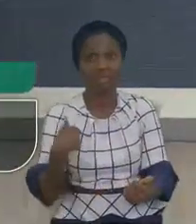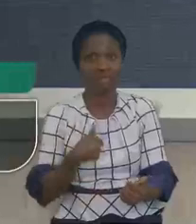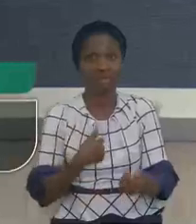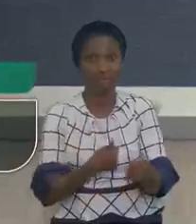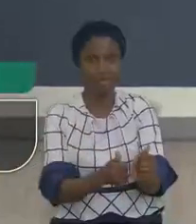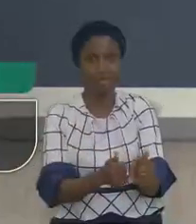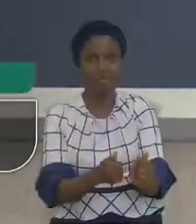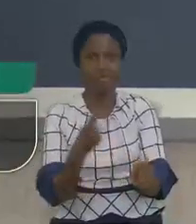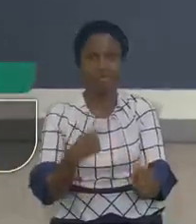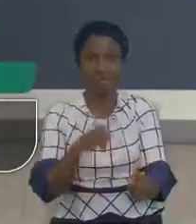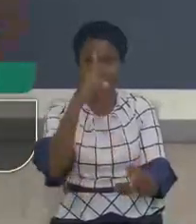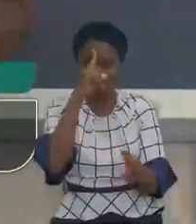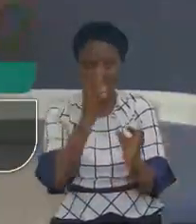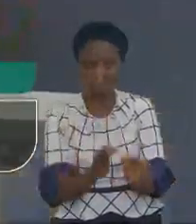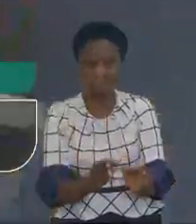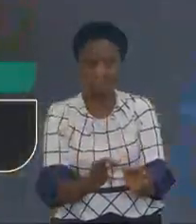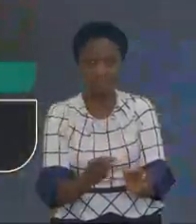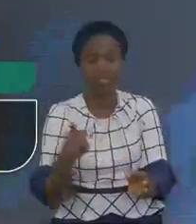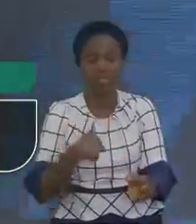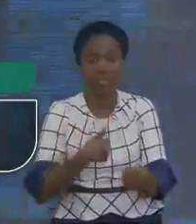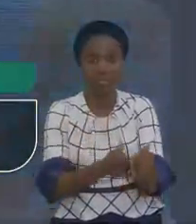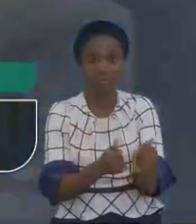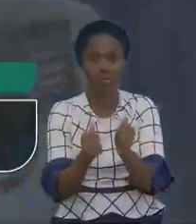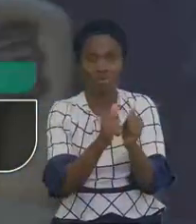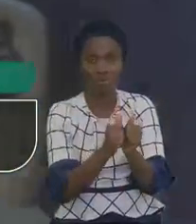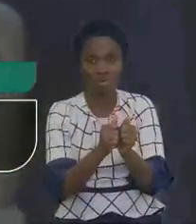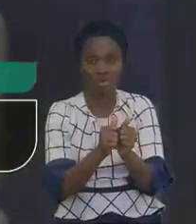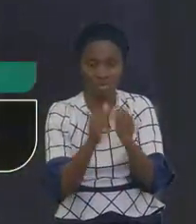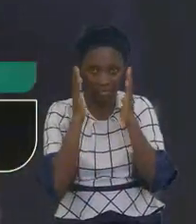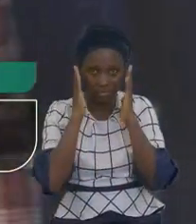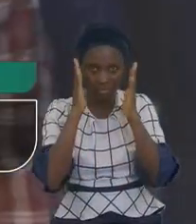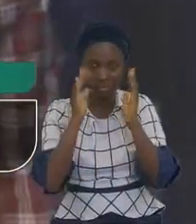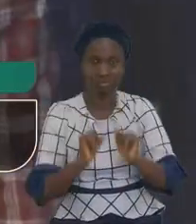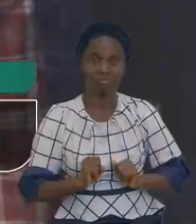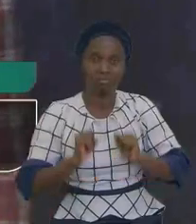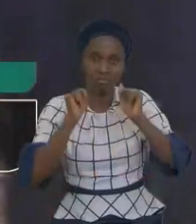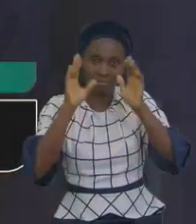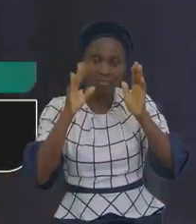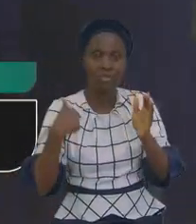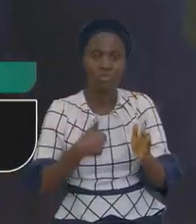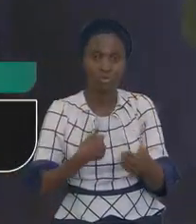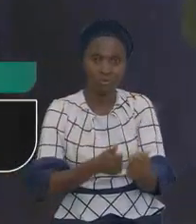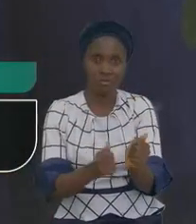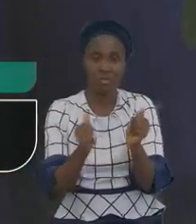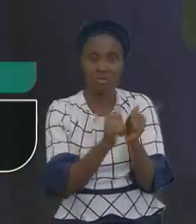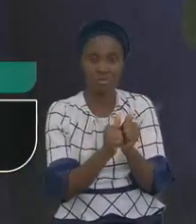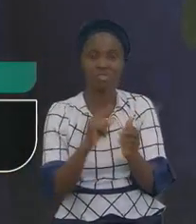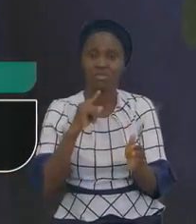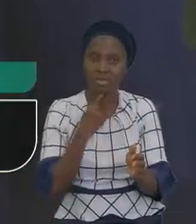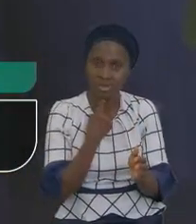avec dédicace. Nous suivons avec diligence la voix du Seigneur.